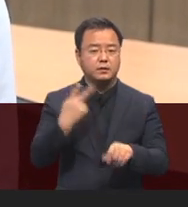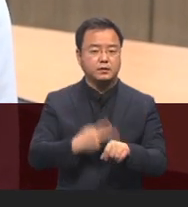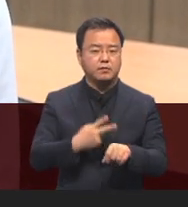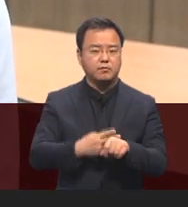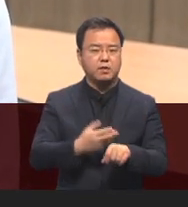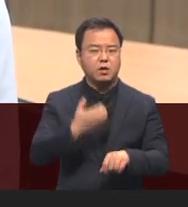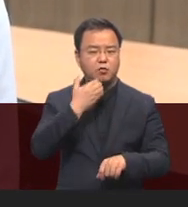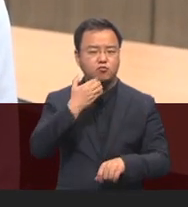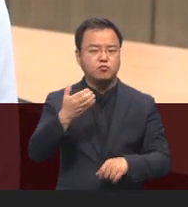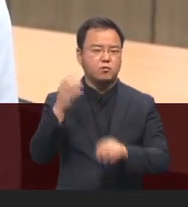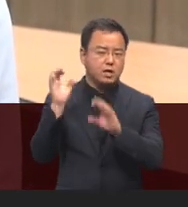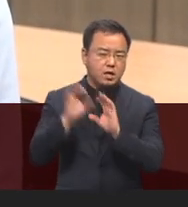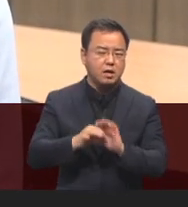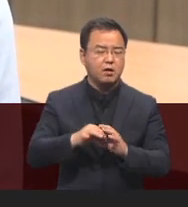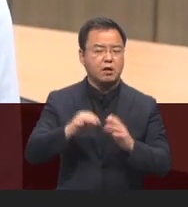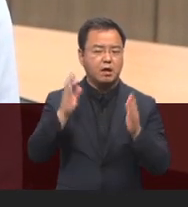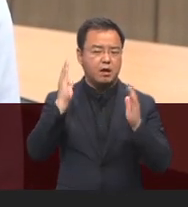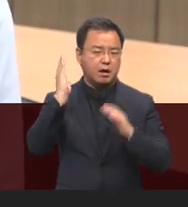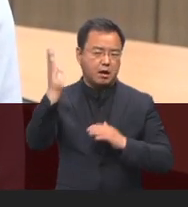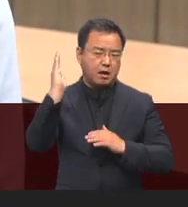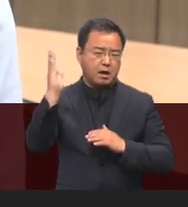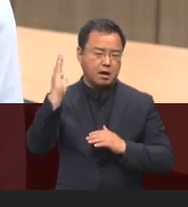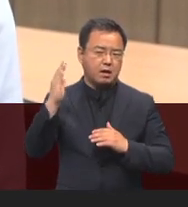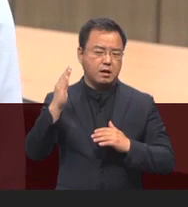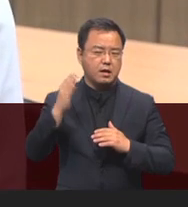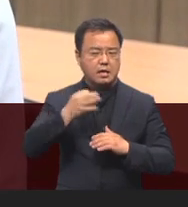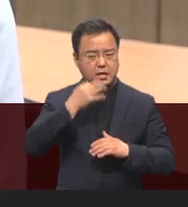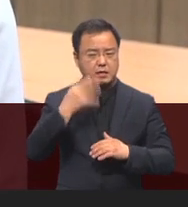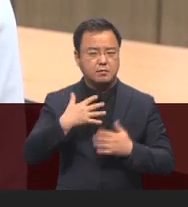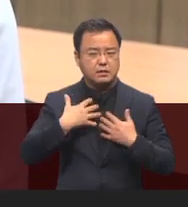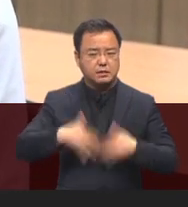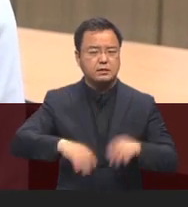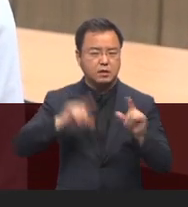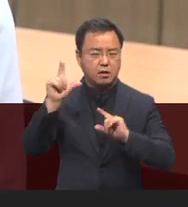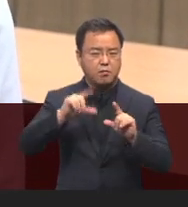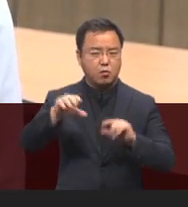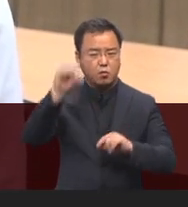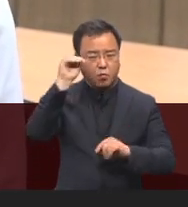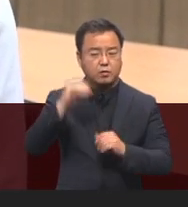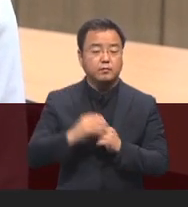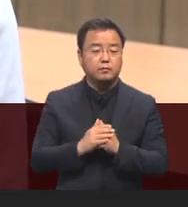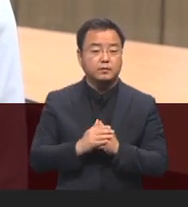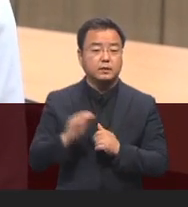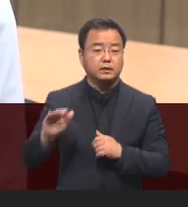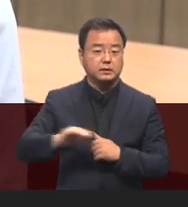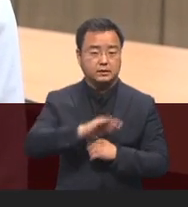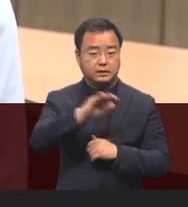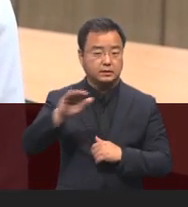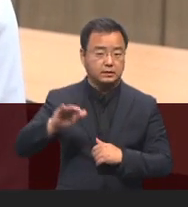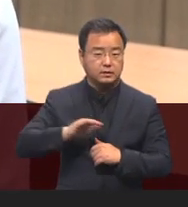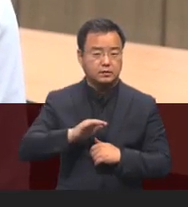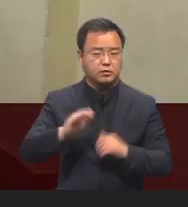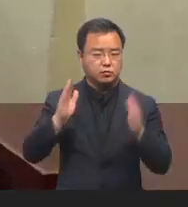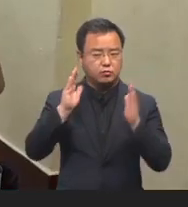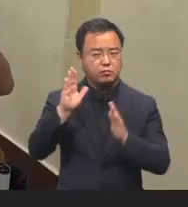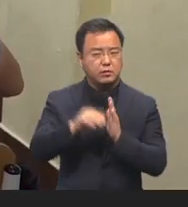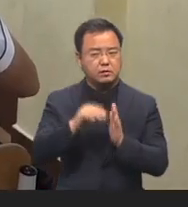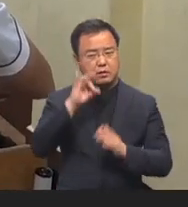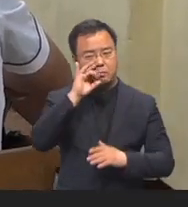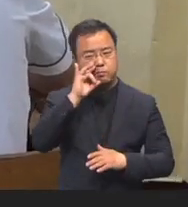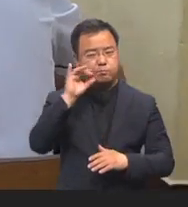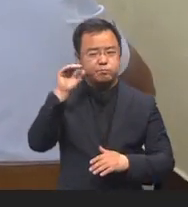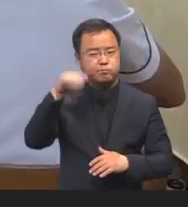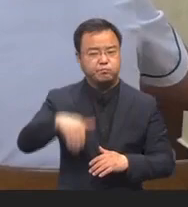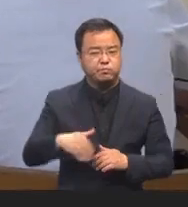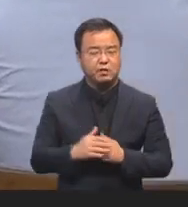말을 하는 게 힘드시기 때문에 지치는 게 학생들 눈에 너무 잘 보입니다. 그러면 저희가 수업할 때 흥미도도 떨어지고 스쿨